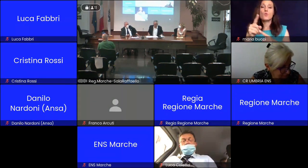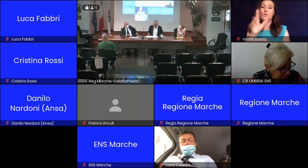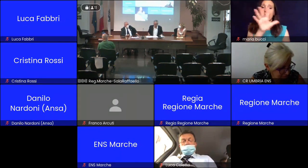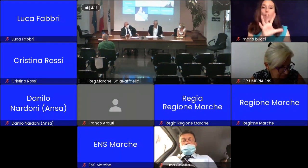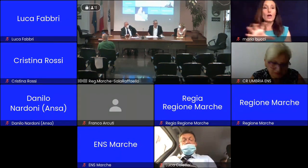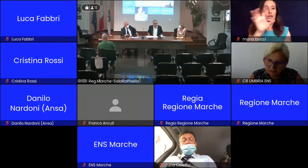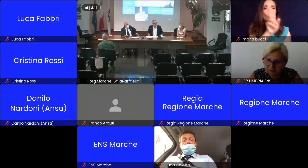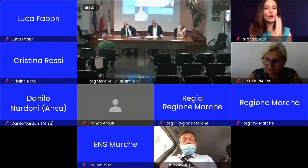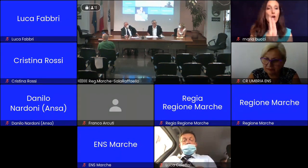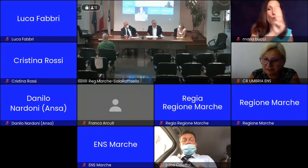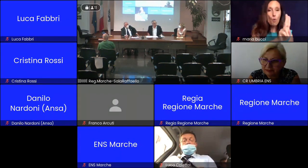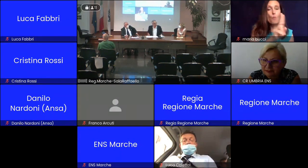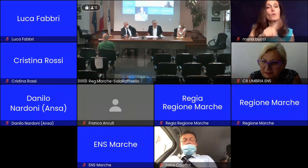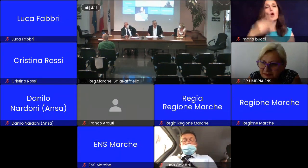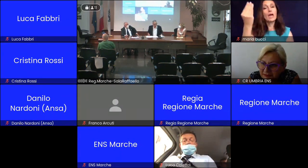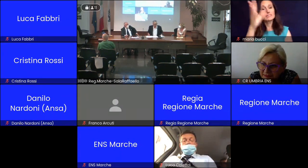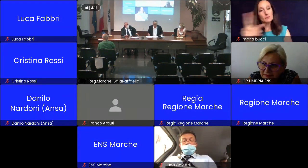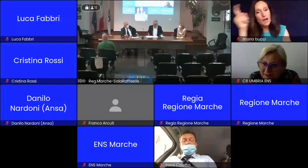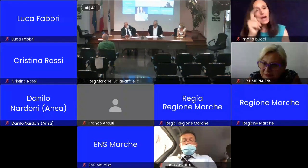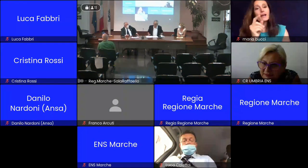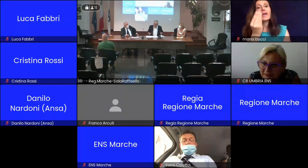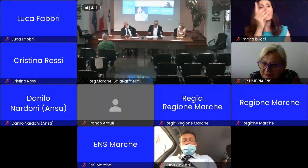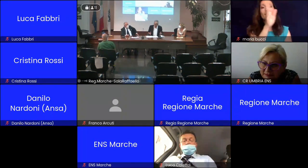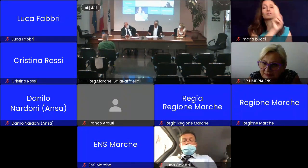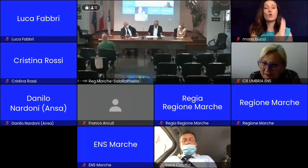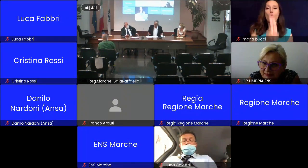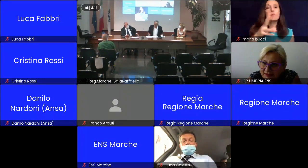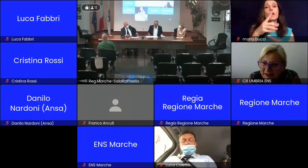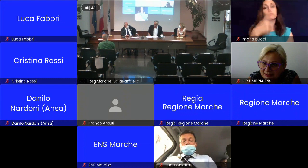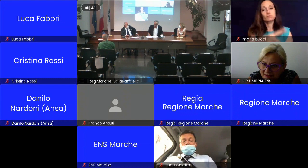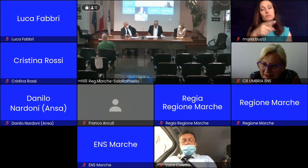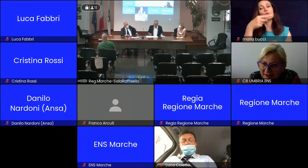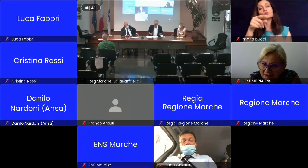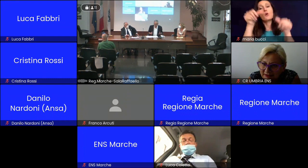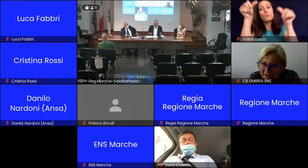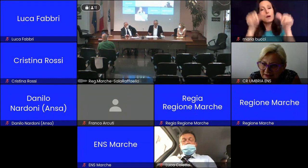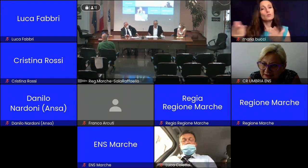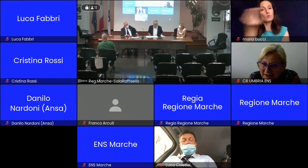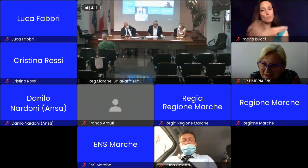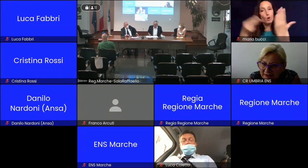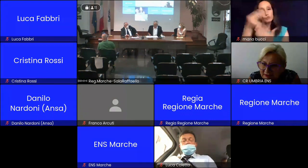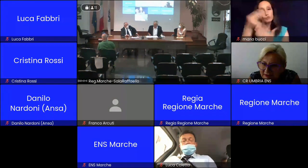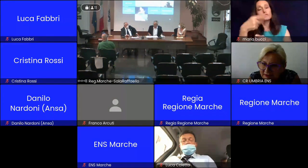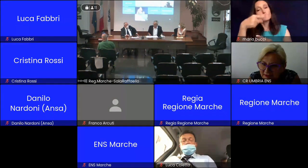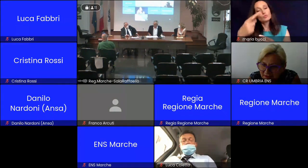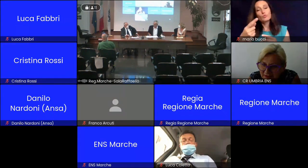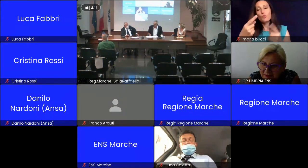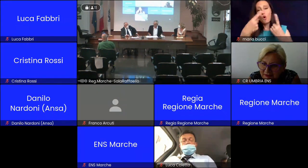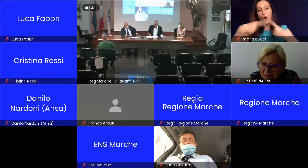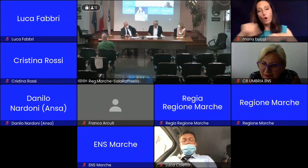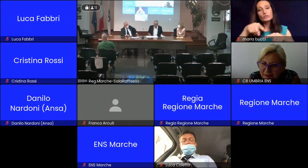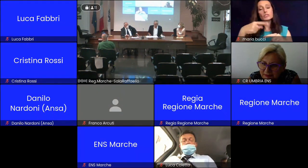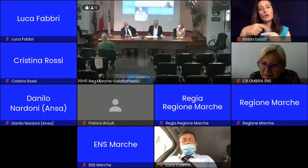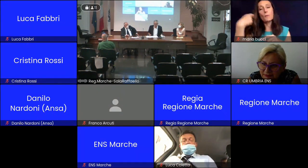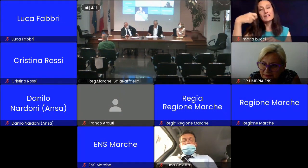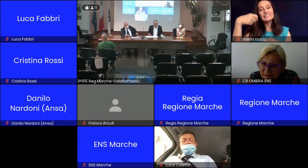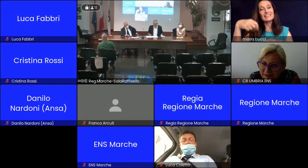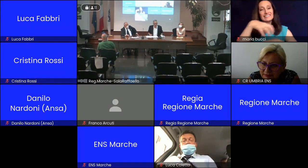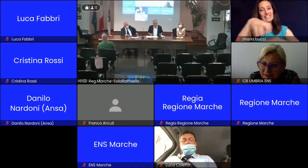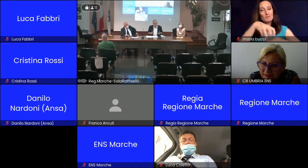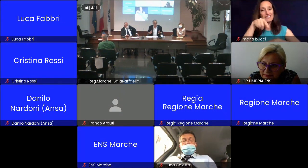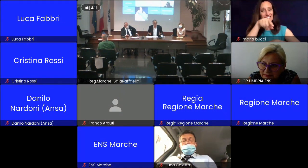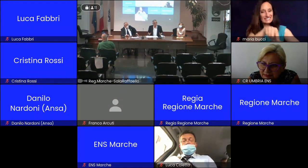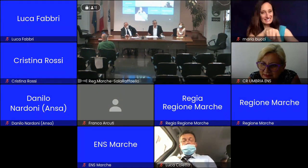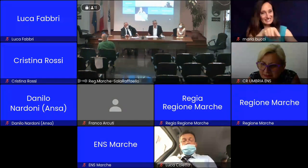Disabilità della Presidenza del Consiglio dei Ministri, che ha ritenuto opportuno predisporre e pubblicare questo bando,